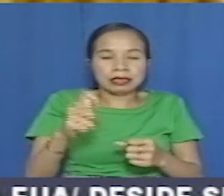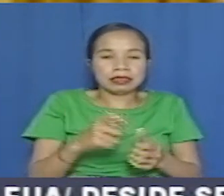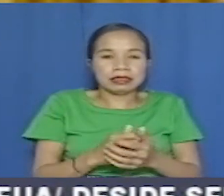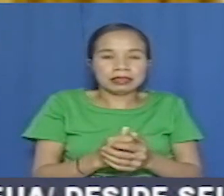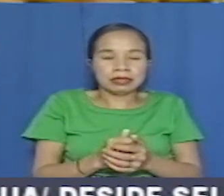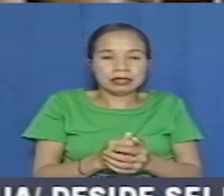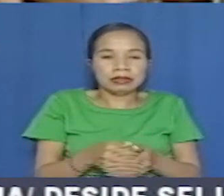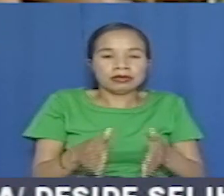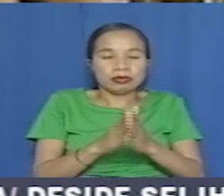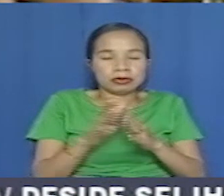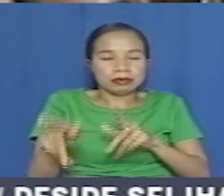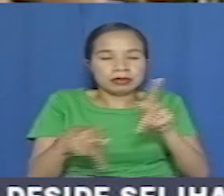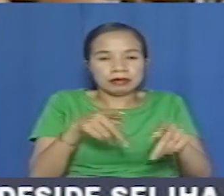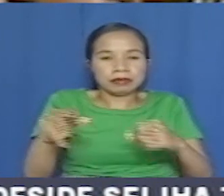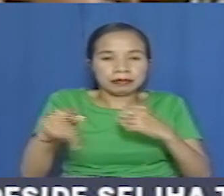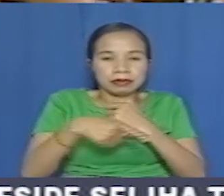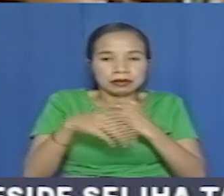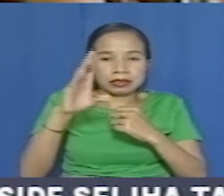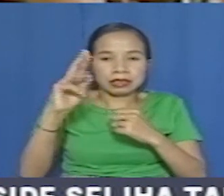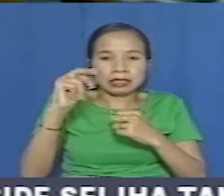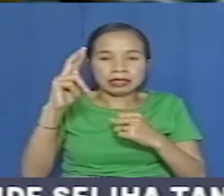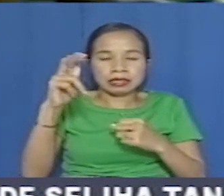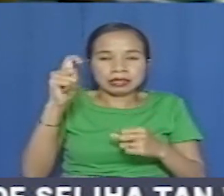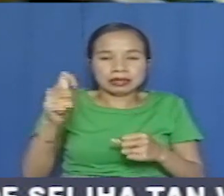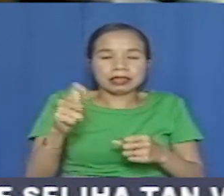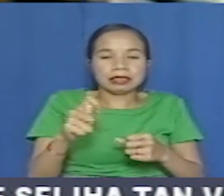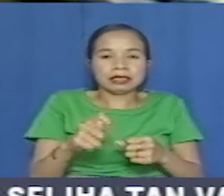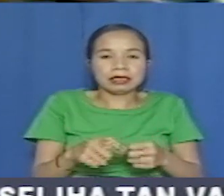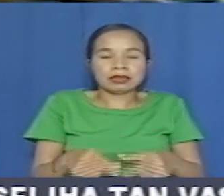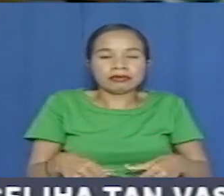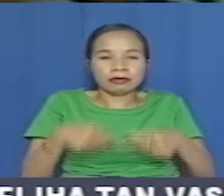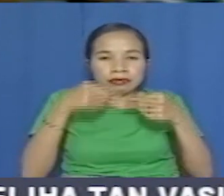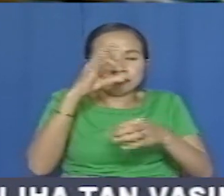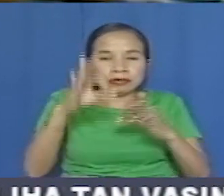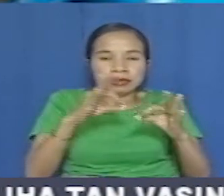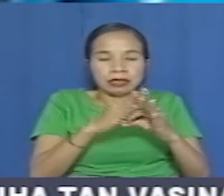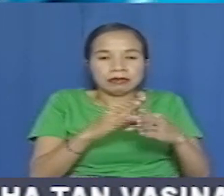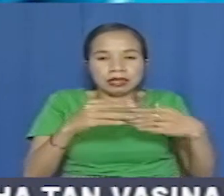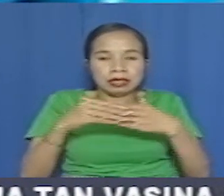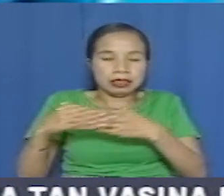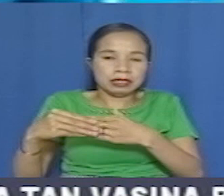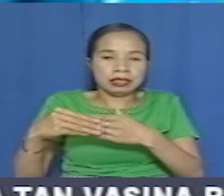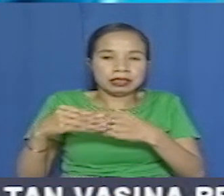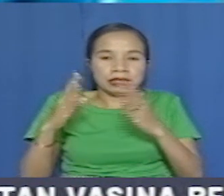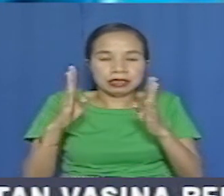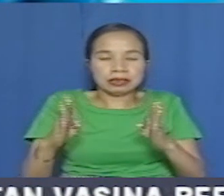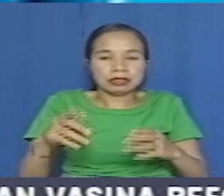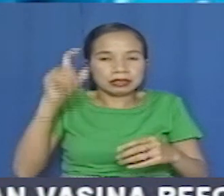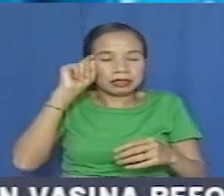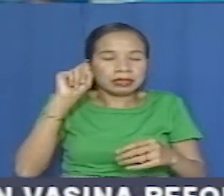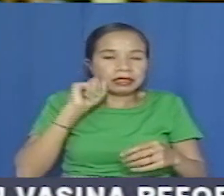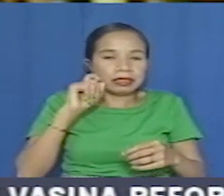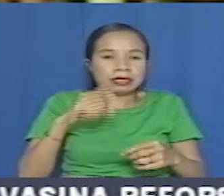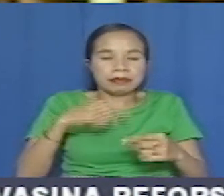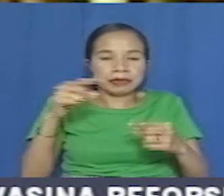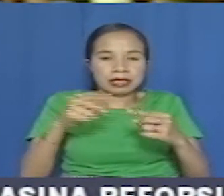Augusto Guterres usuba militantes Partido CNRT suku larisula atu fo confianza ba líder nasional Sanana Guzmau wahira tula lima ba